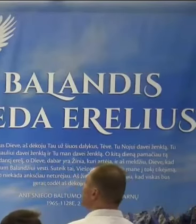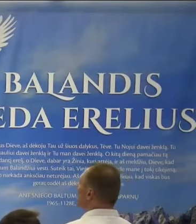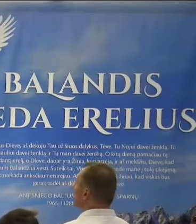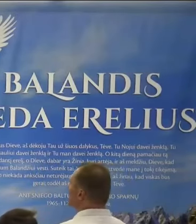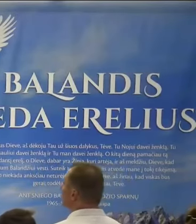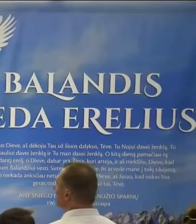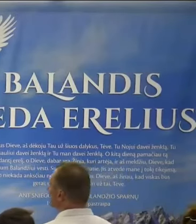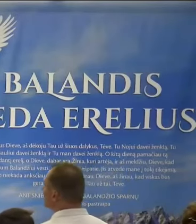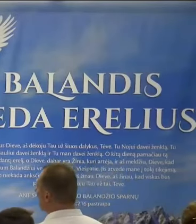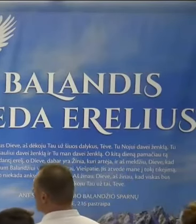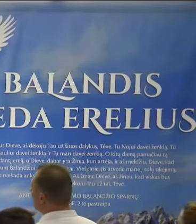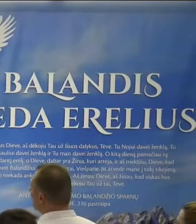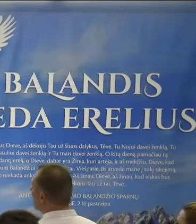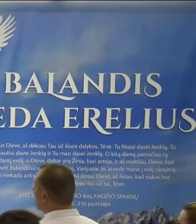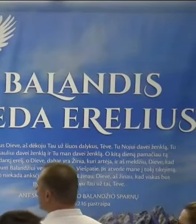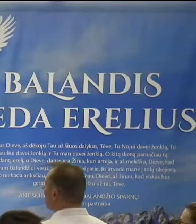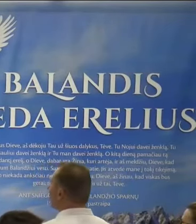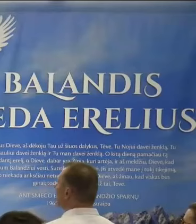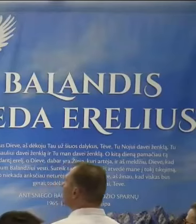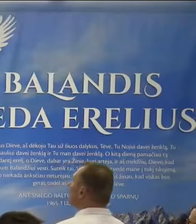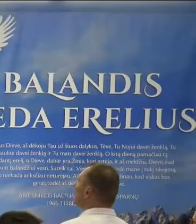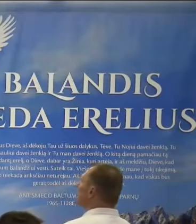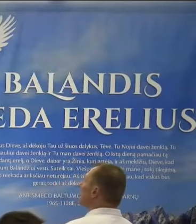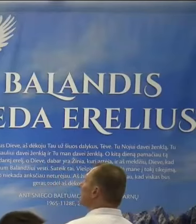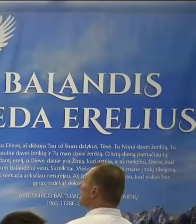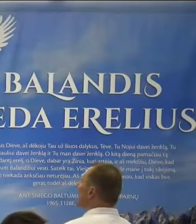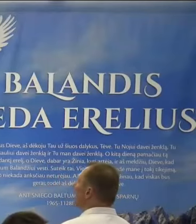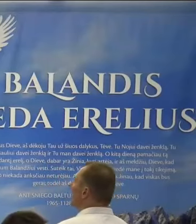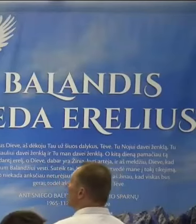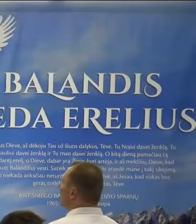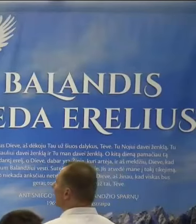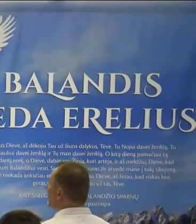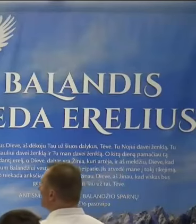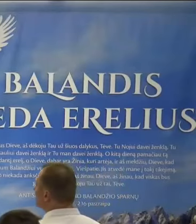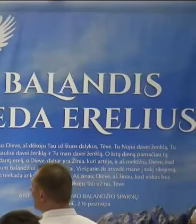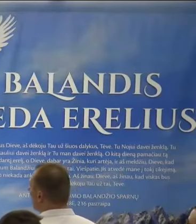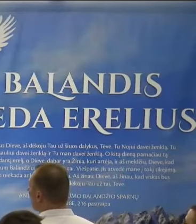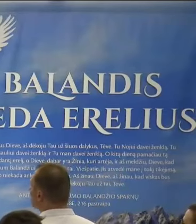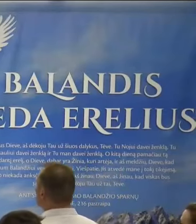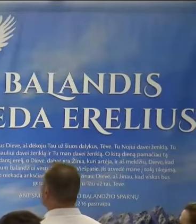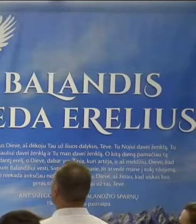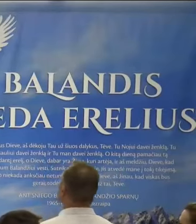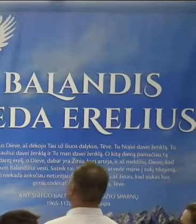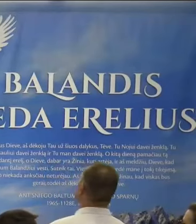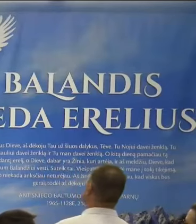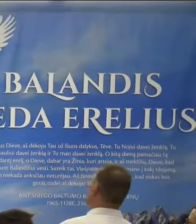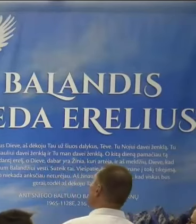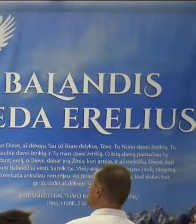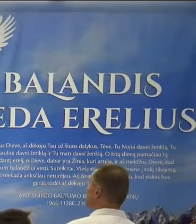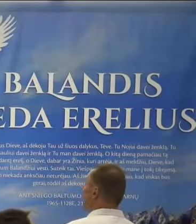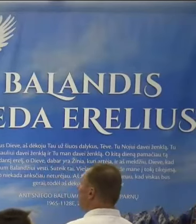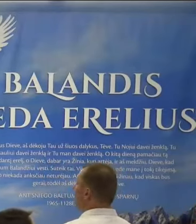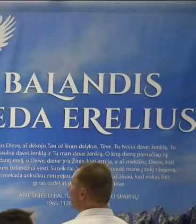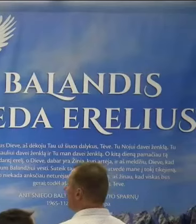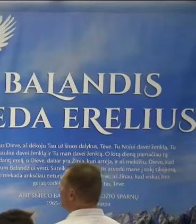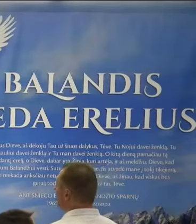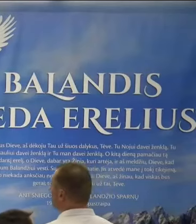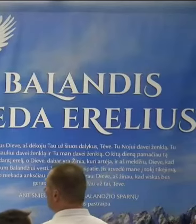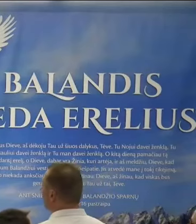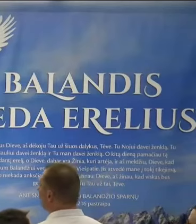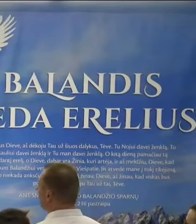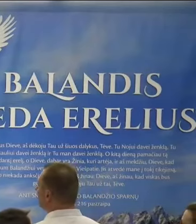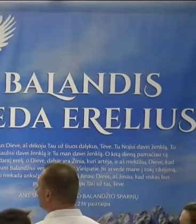Dievas teisus, patarėjęs mus. Nuo baisios pražūties, gelbsti